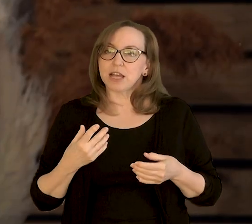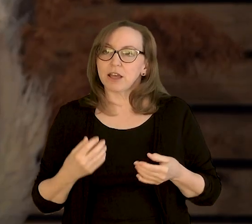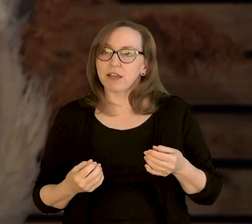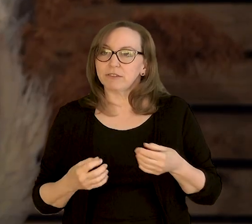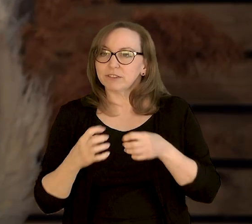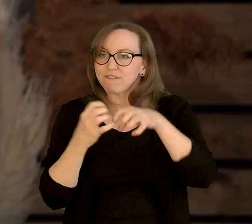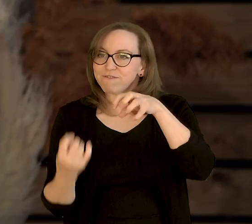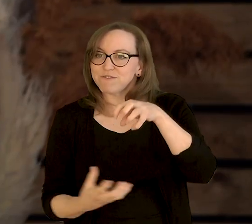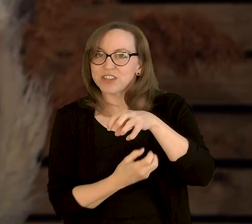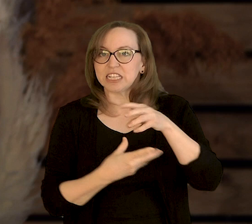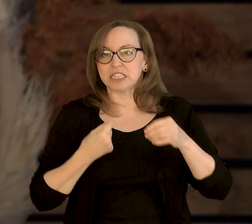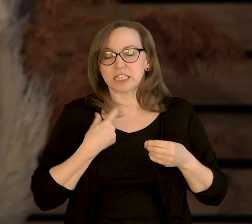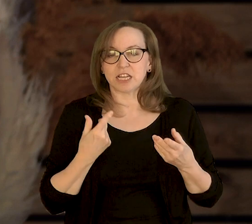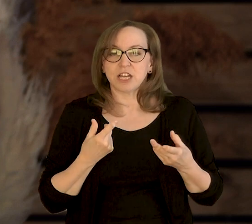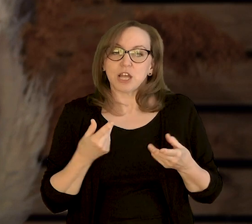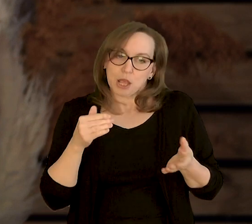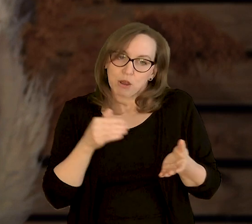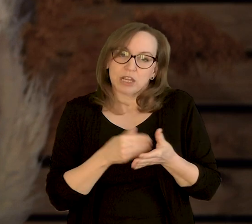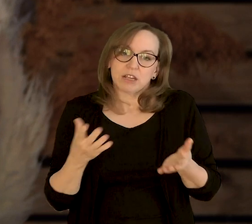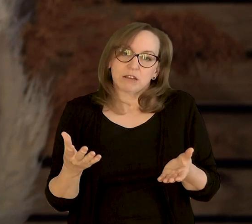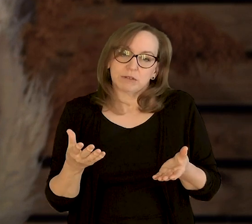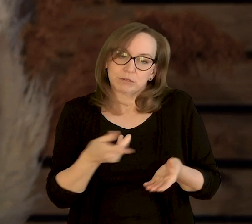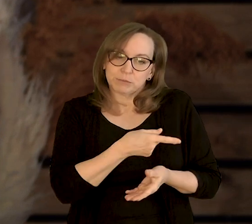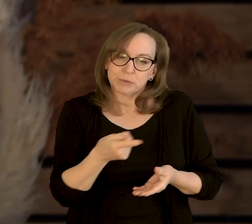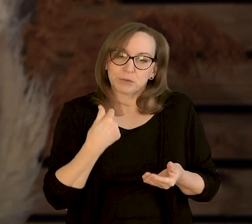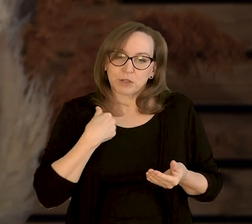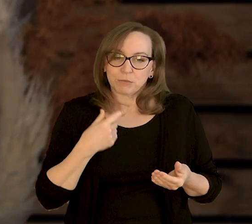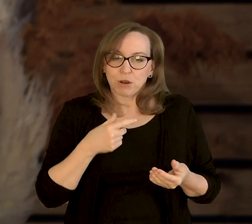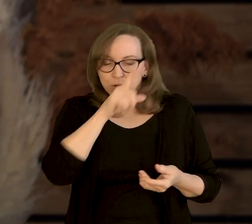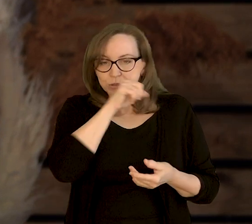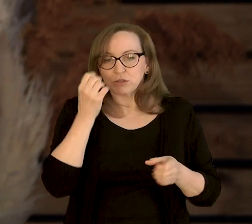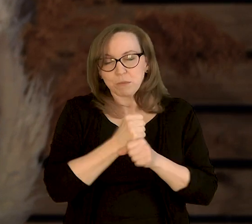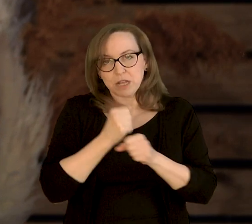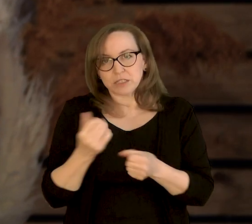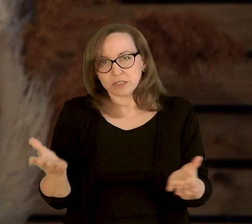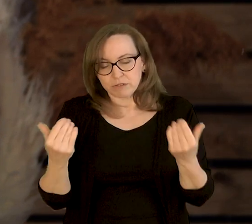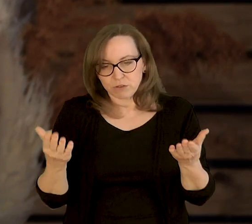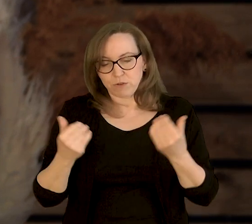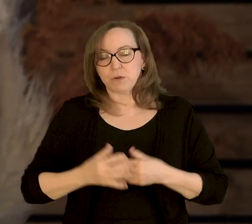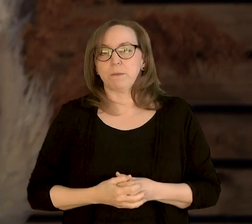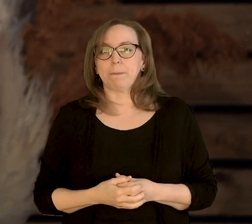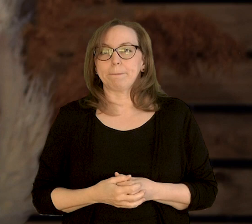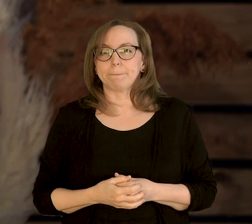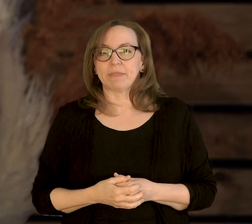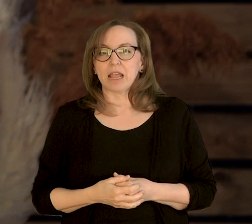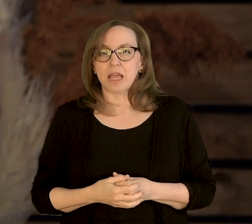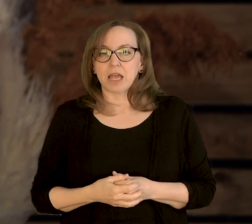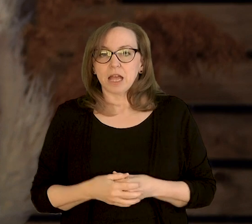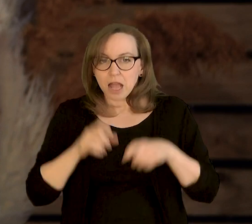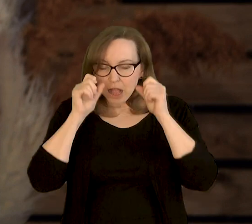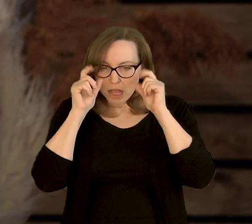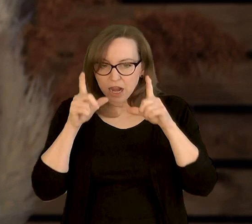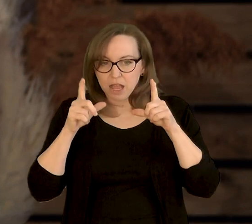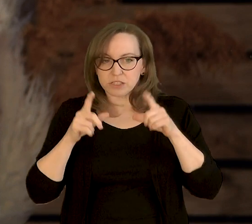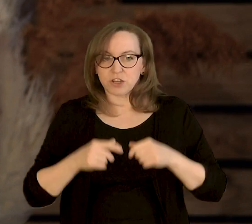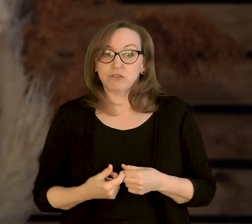pracowników. Wyszedł wcześnie rano i znalazł ludzi czekających